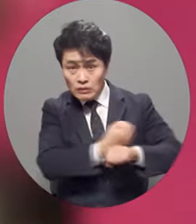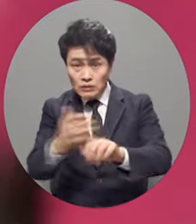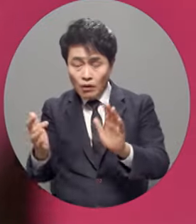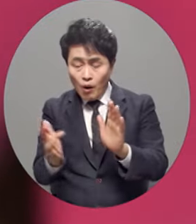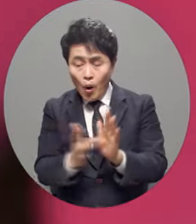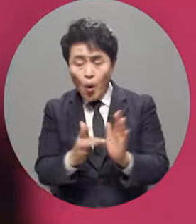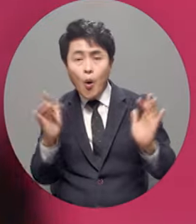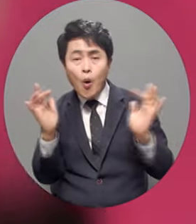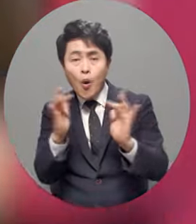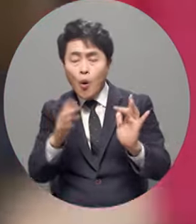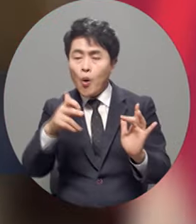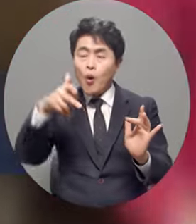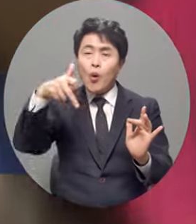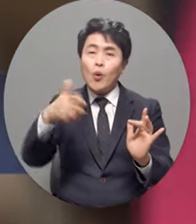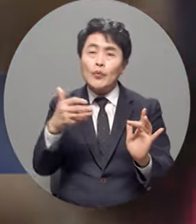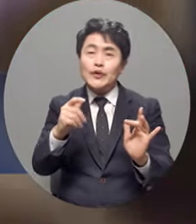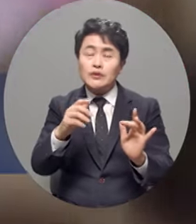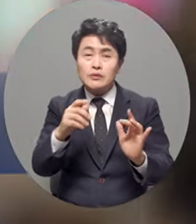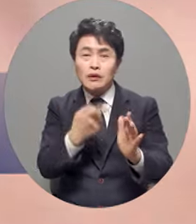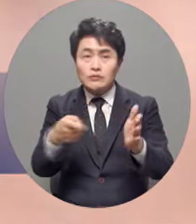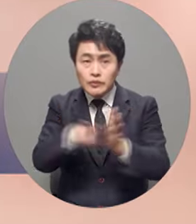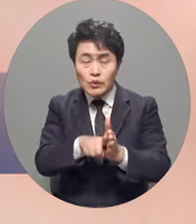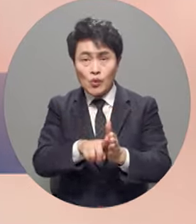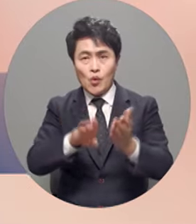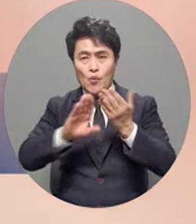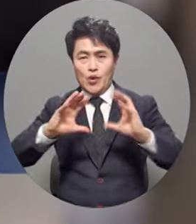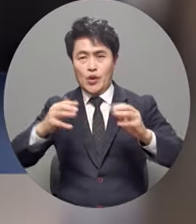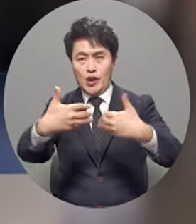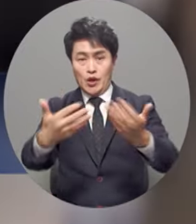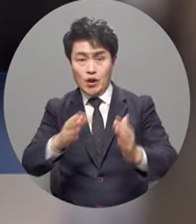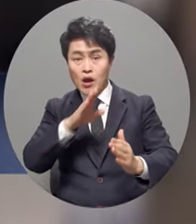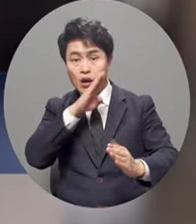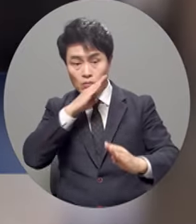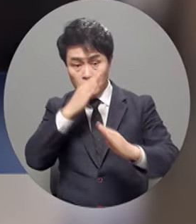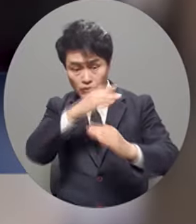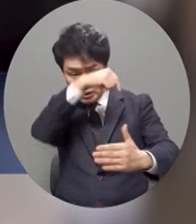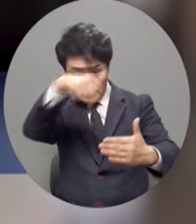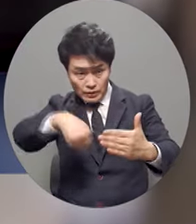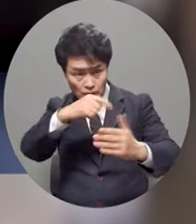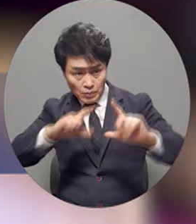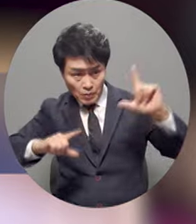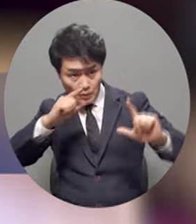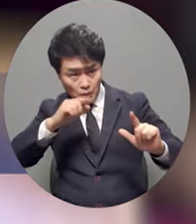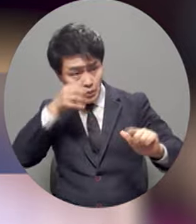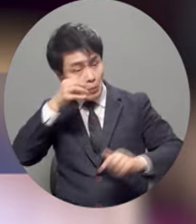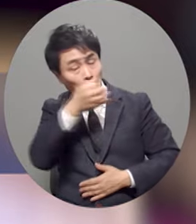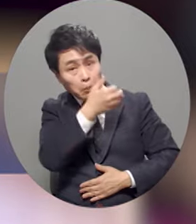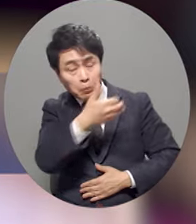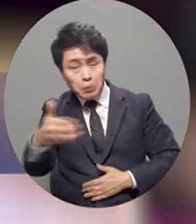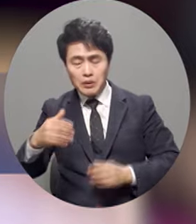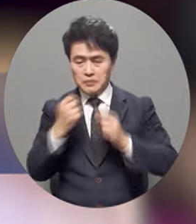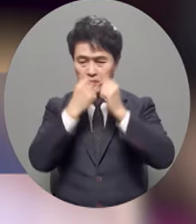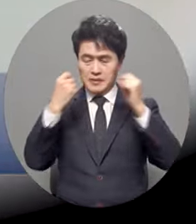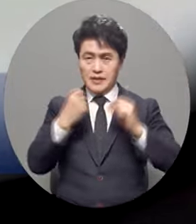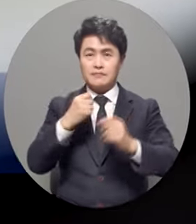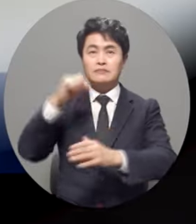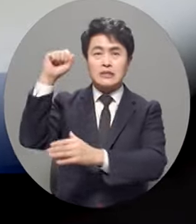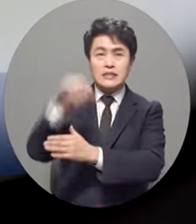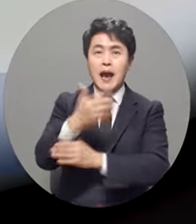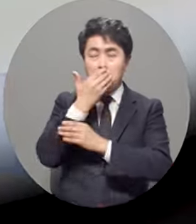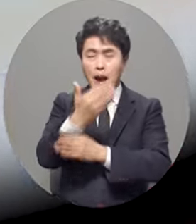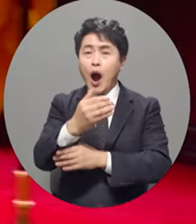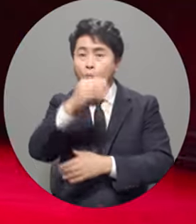한다는 겁니다 외국인의 시선으로 북한 내부 모습 내부의 모습을 보여주는 것은 굉장히 객관적으로 인정받을 수 있는